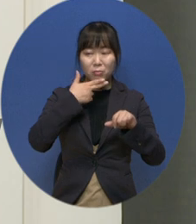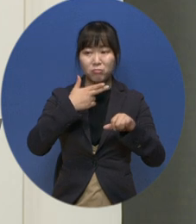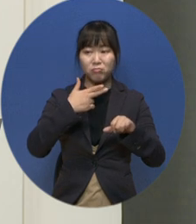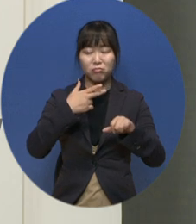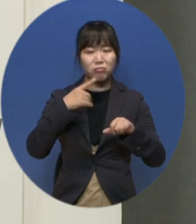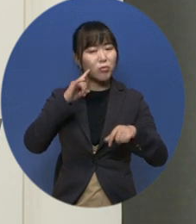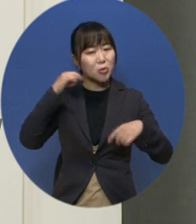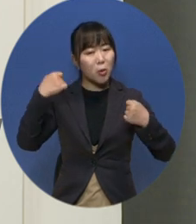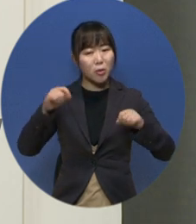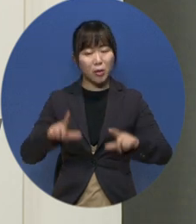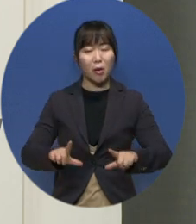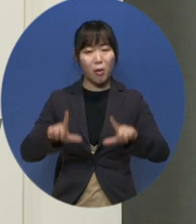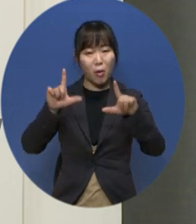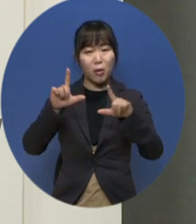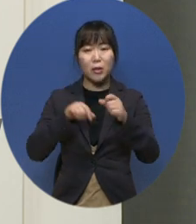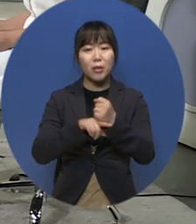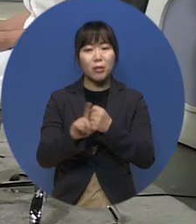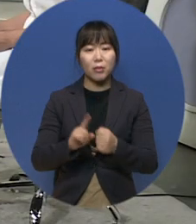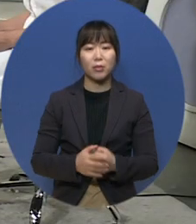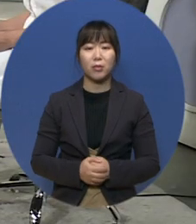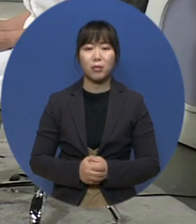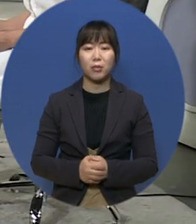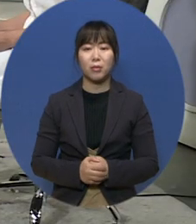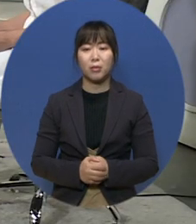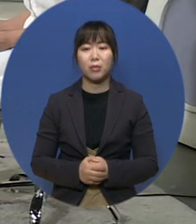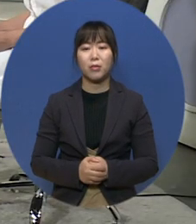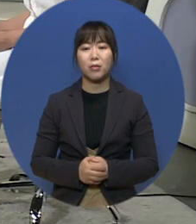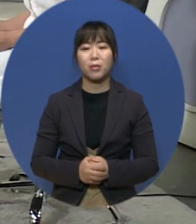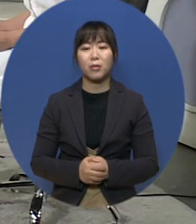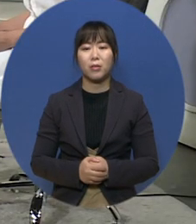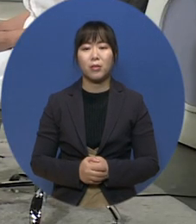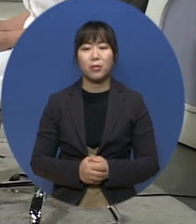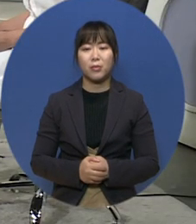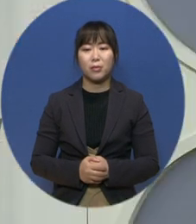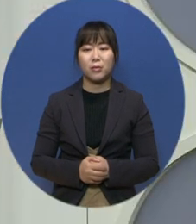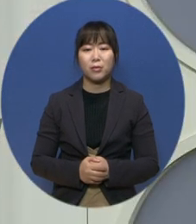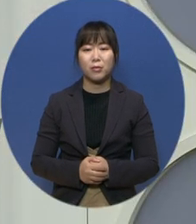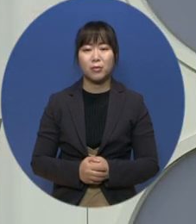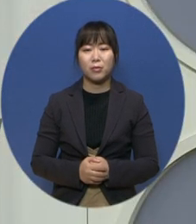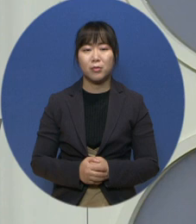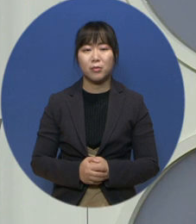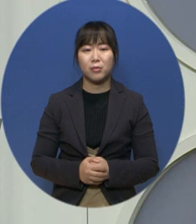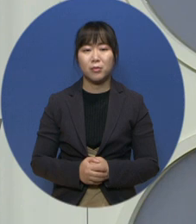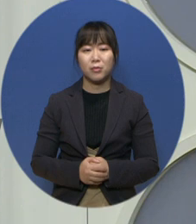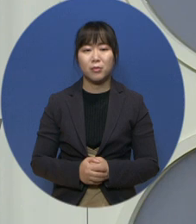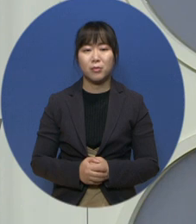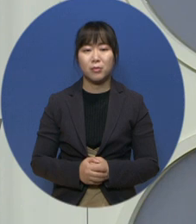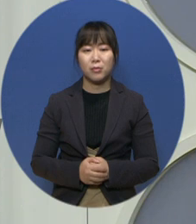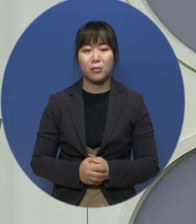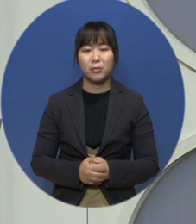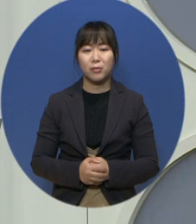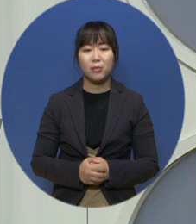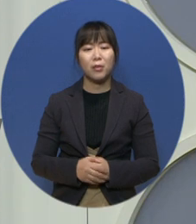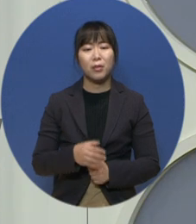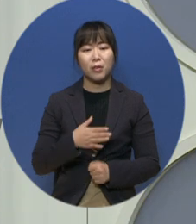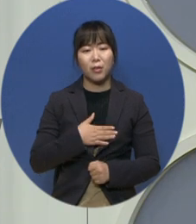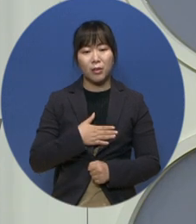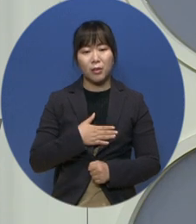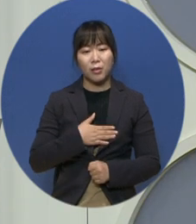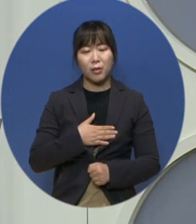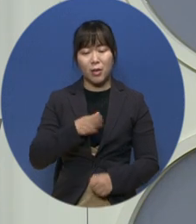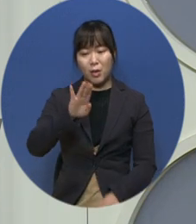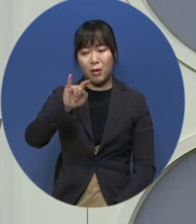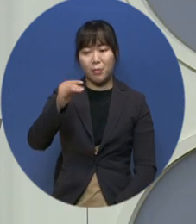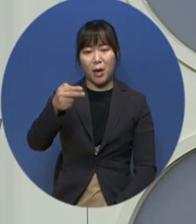연극의 그 어떤 뜻입니까? 저는 뭐 발자크라는